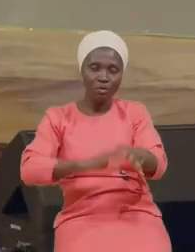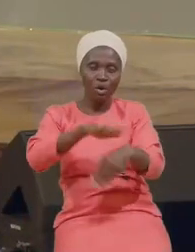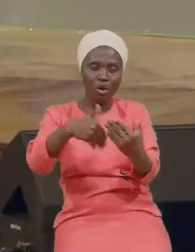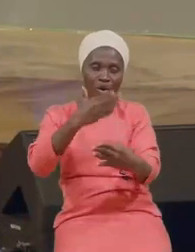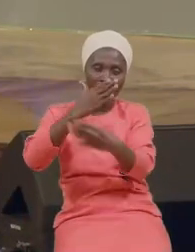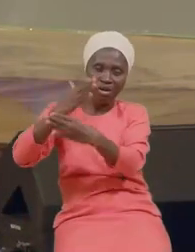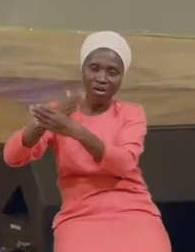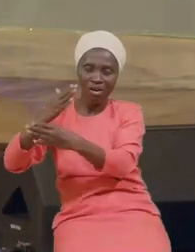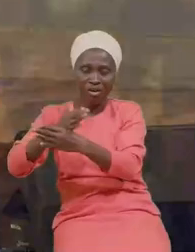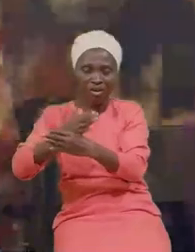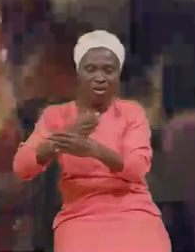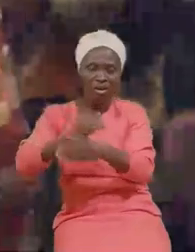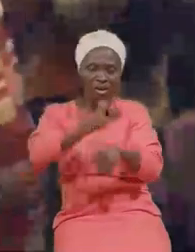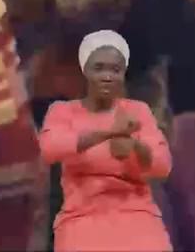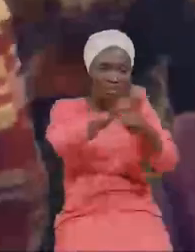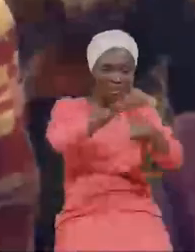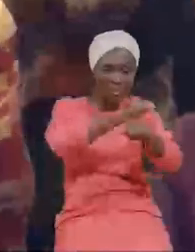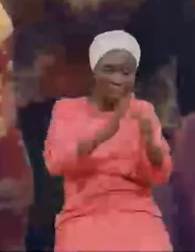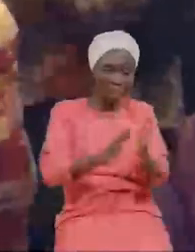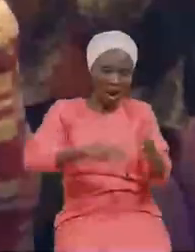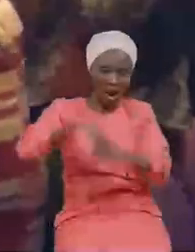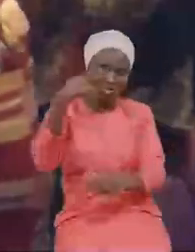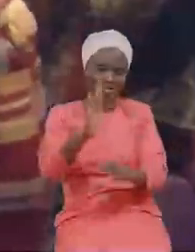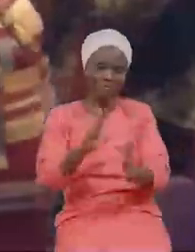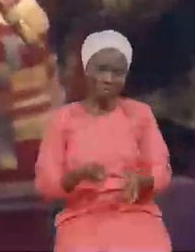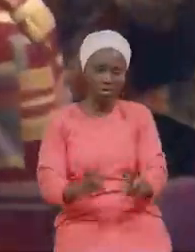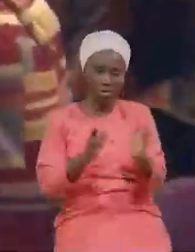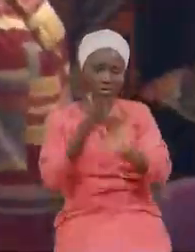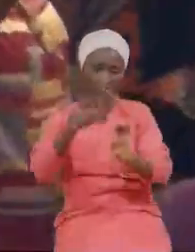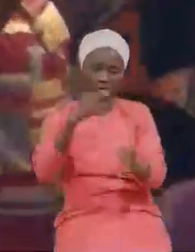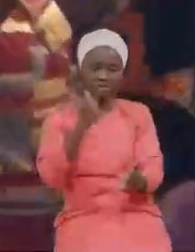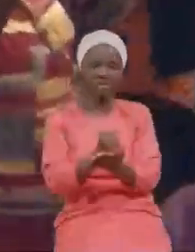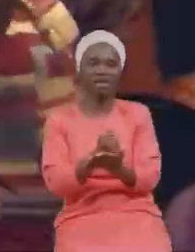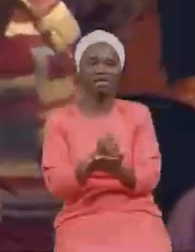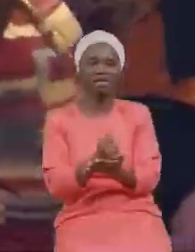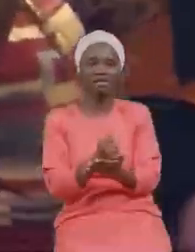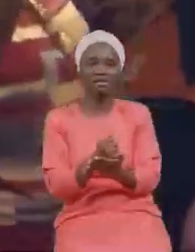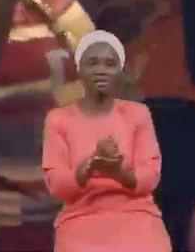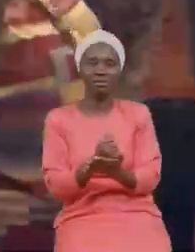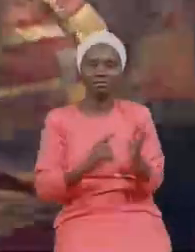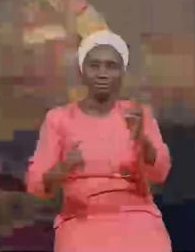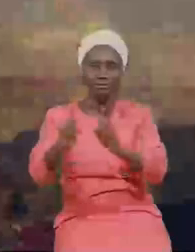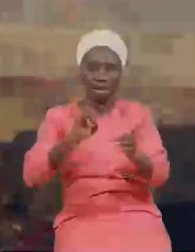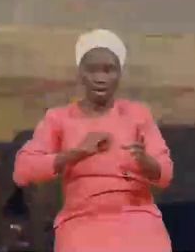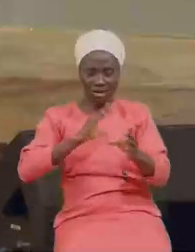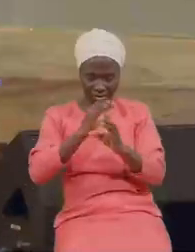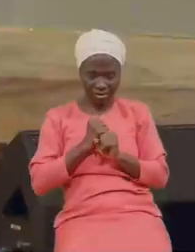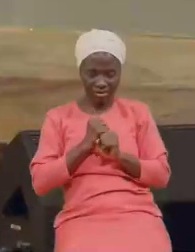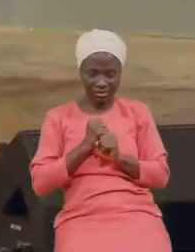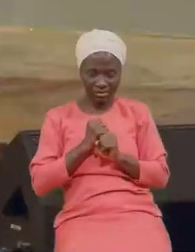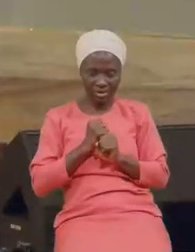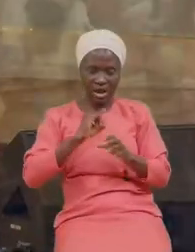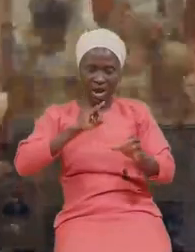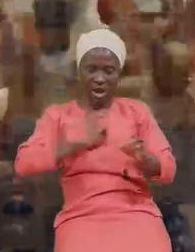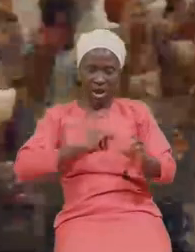va déblayer ton chemin au nom de Jésus-Christ je reçois où es-tu